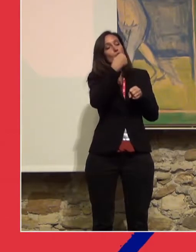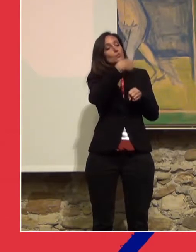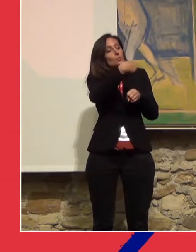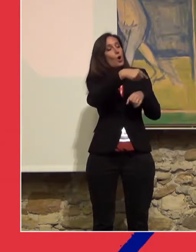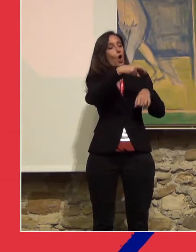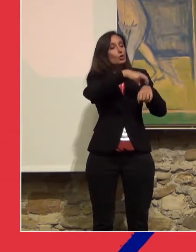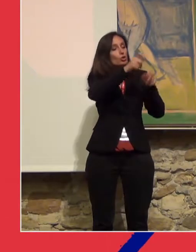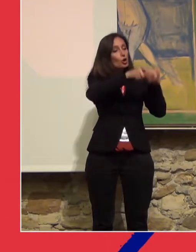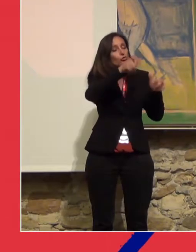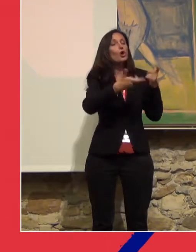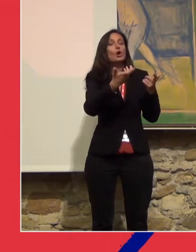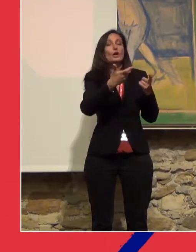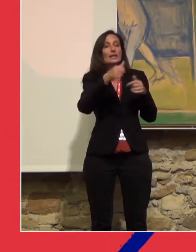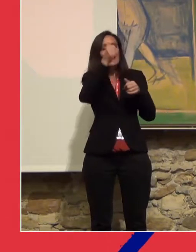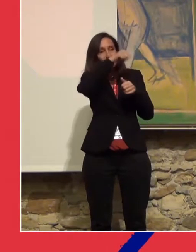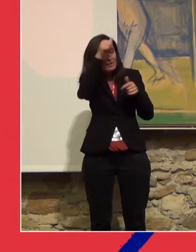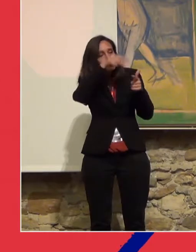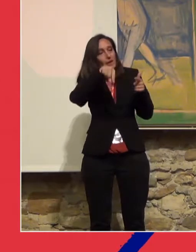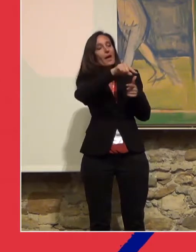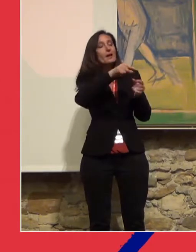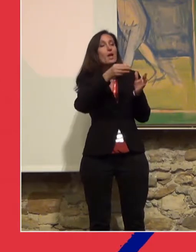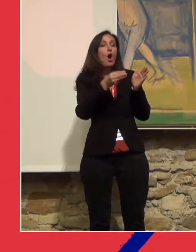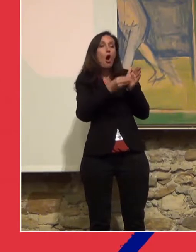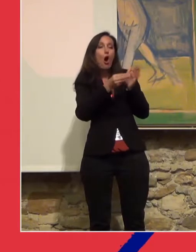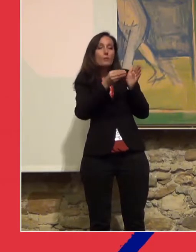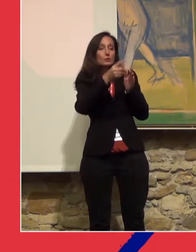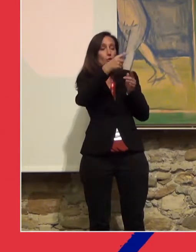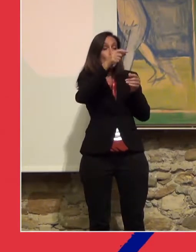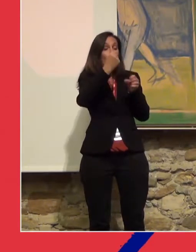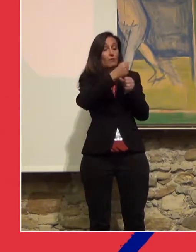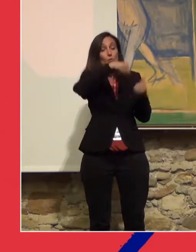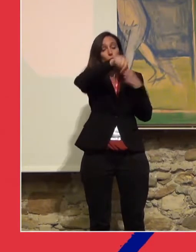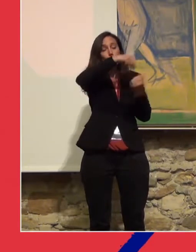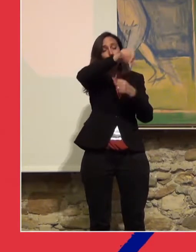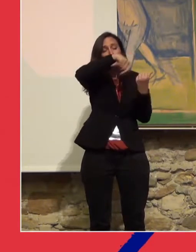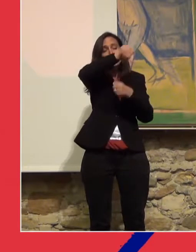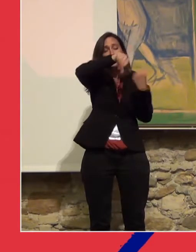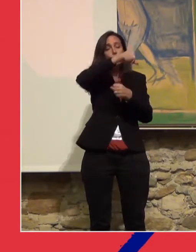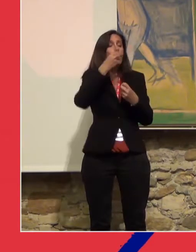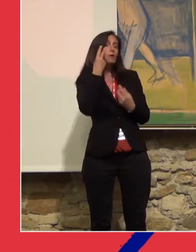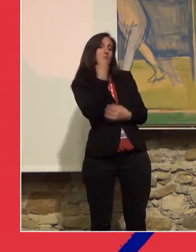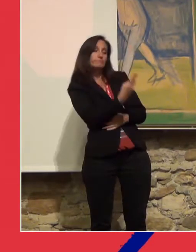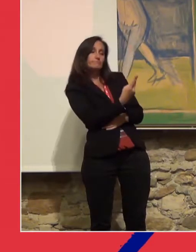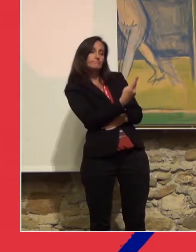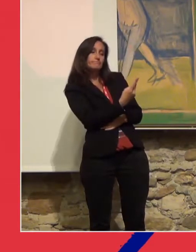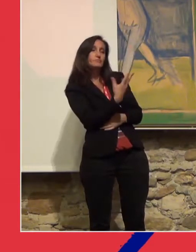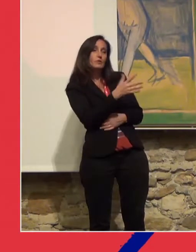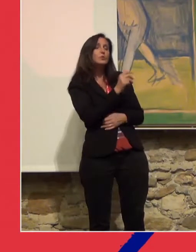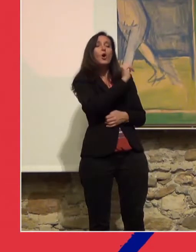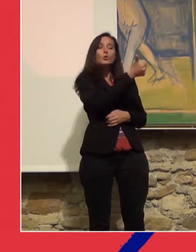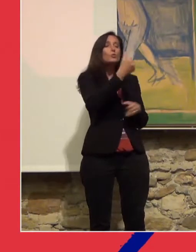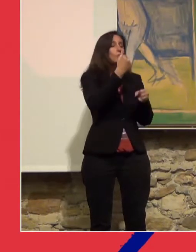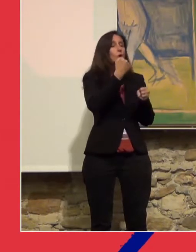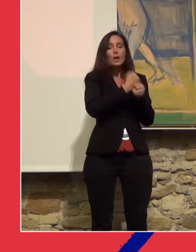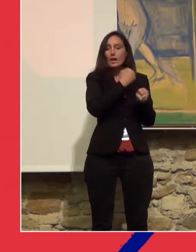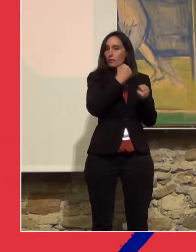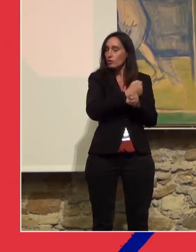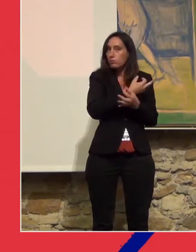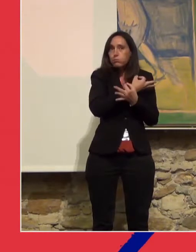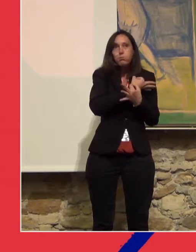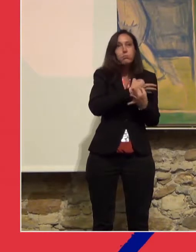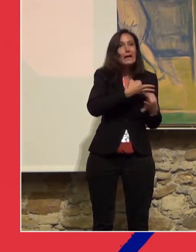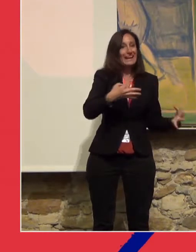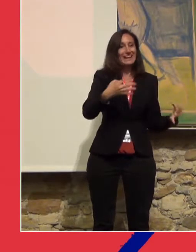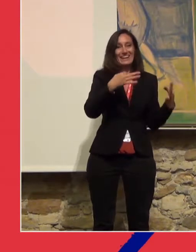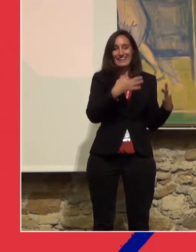degli operatori che si avvicendavano continuamente. Ognuno faceva bene il proprio mestiere usando le